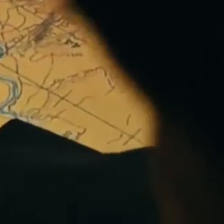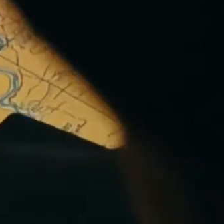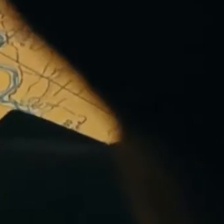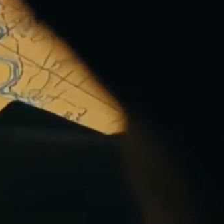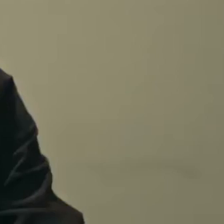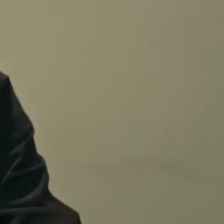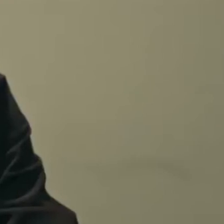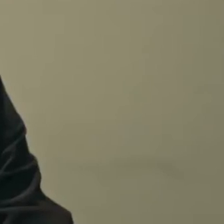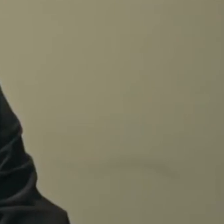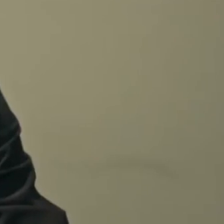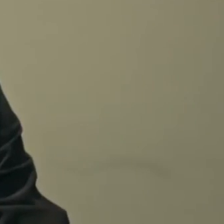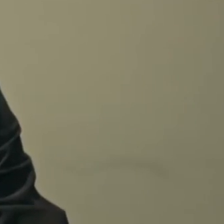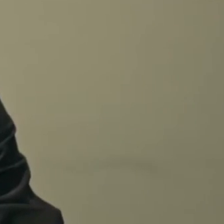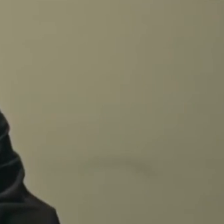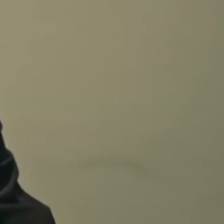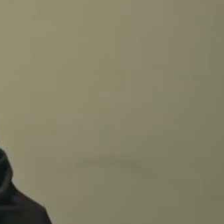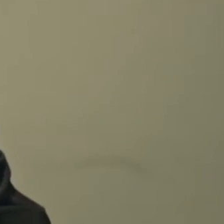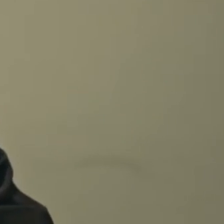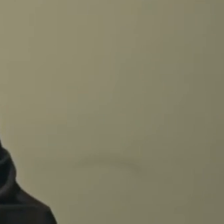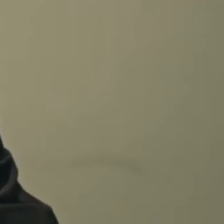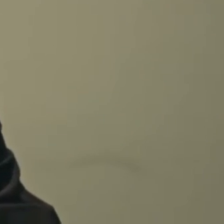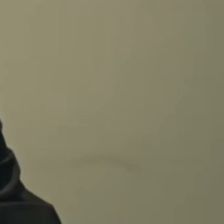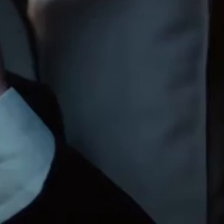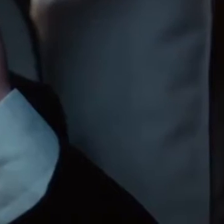Elindeki kalemi bırakıp telefonunu aldı.